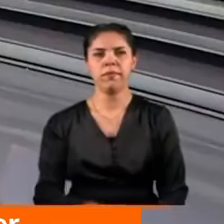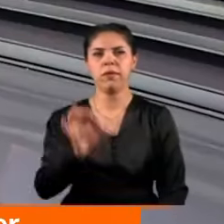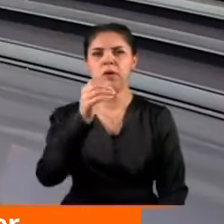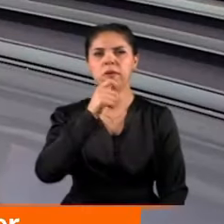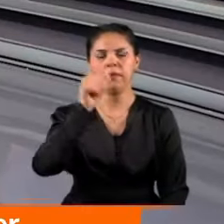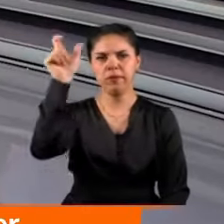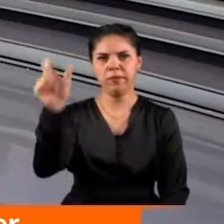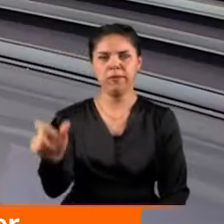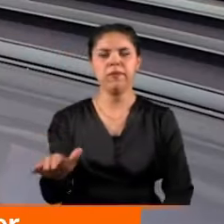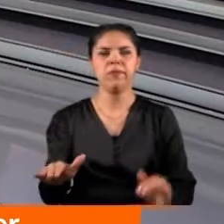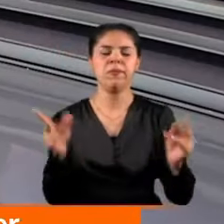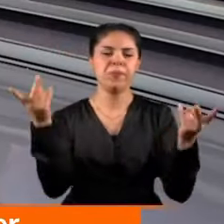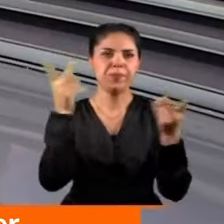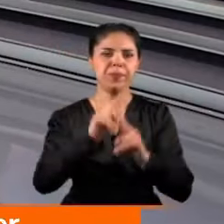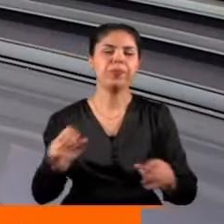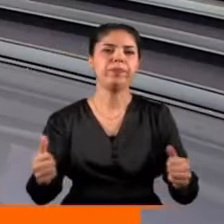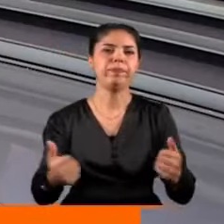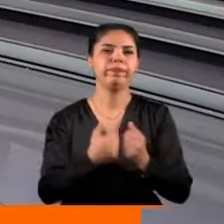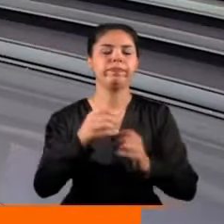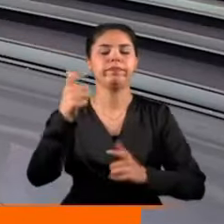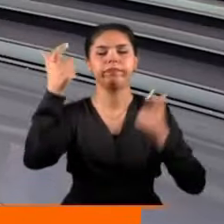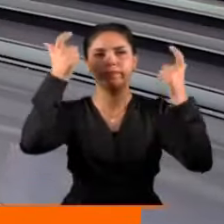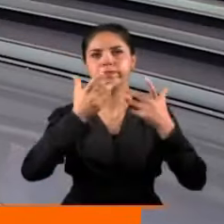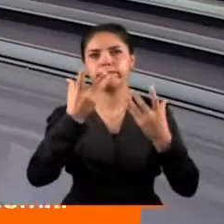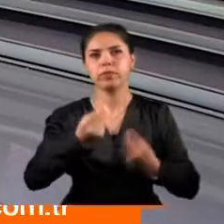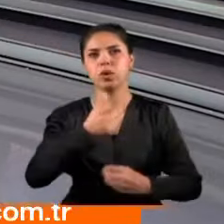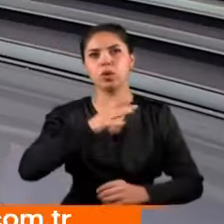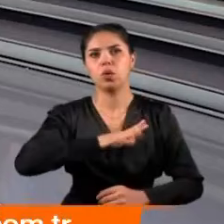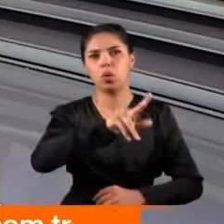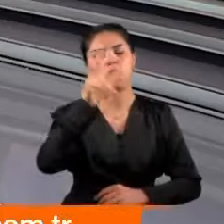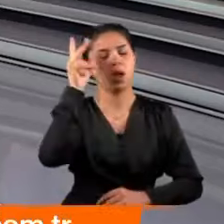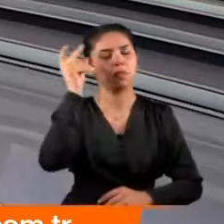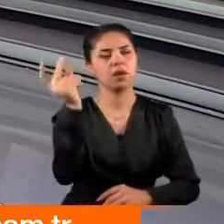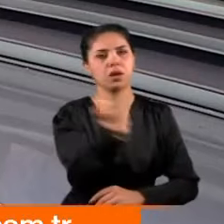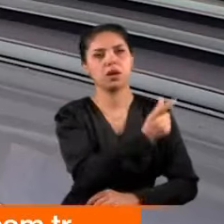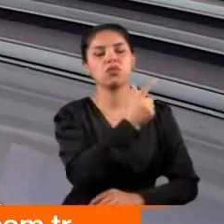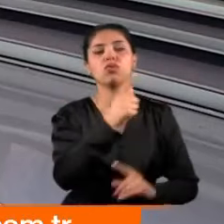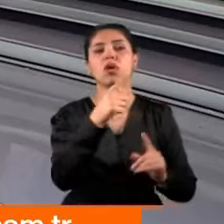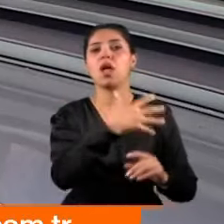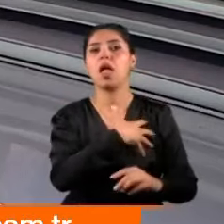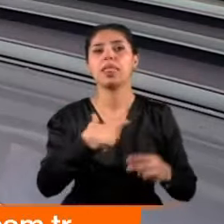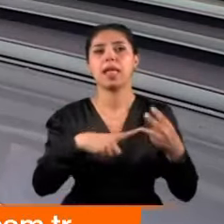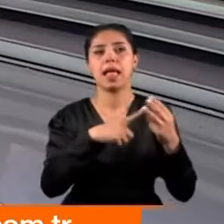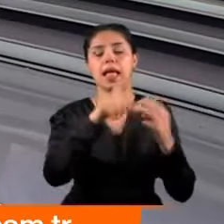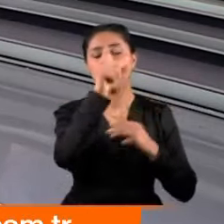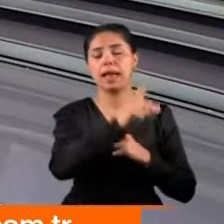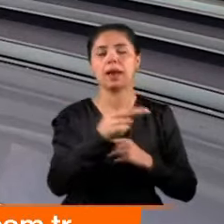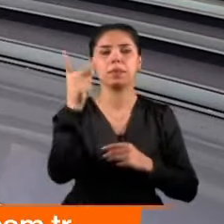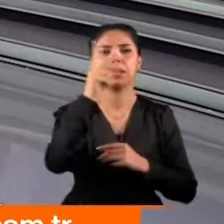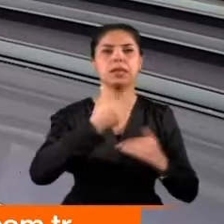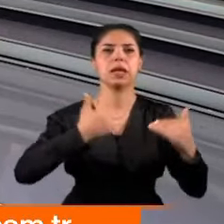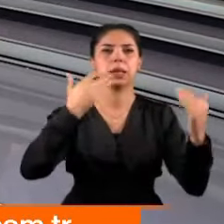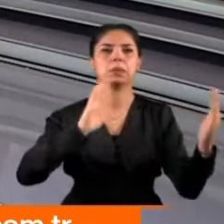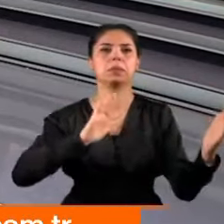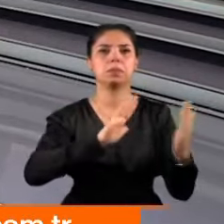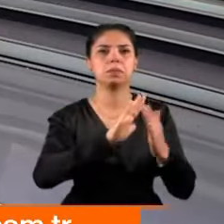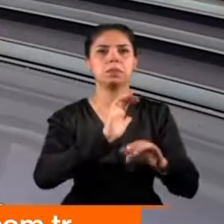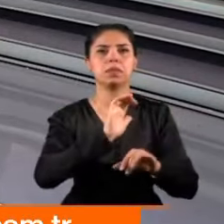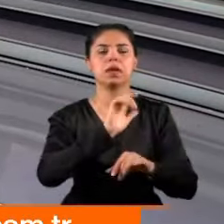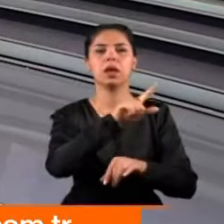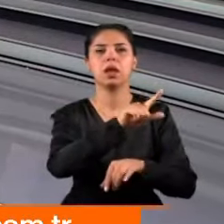Oğuz Murat Acı'nın hayatını kaybettiği kazanın mimar olan oğlunu Amerika'ya kaçıran anne Eylem Tok ikinci kez hakim karşısındaydı.